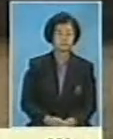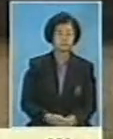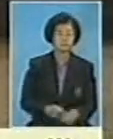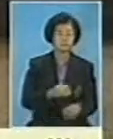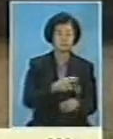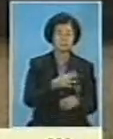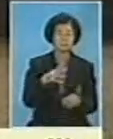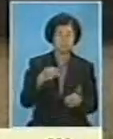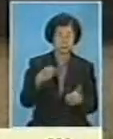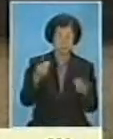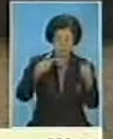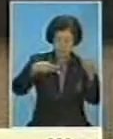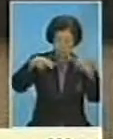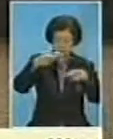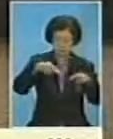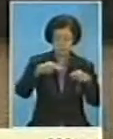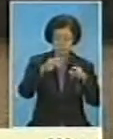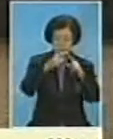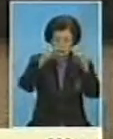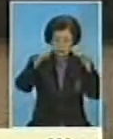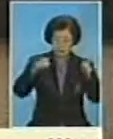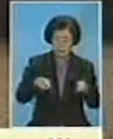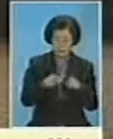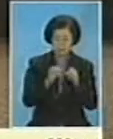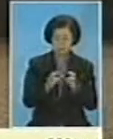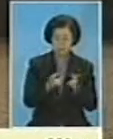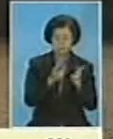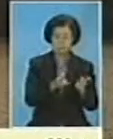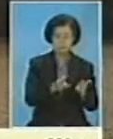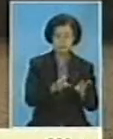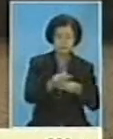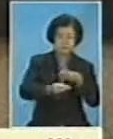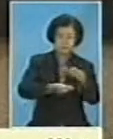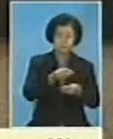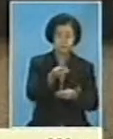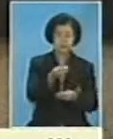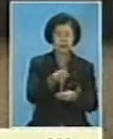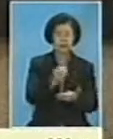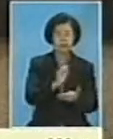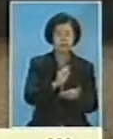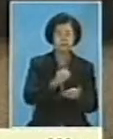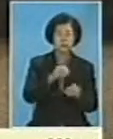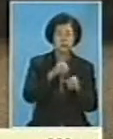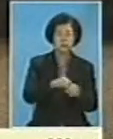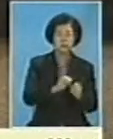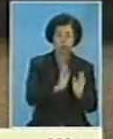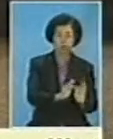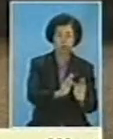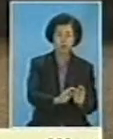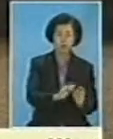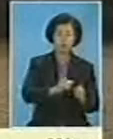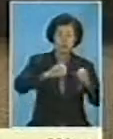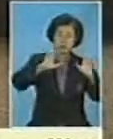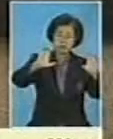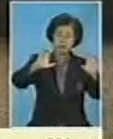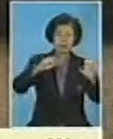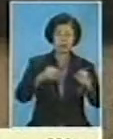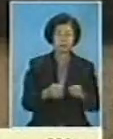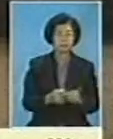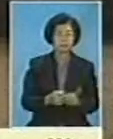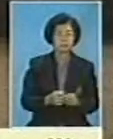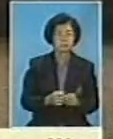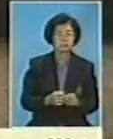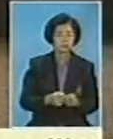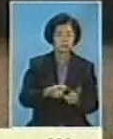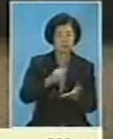และในการพิจารณากรอบยุทธศาสตร์การระบายข้าวในสต็อกของรัฐบาลด้วยเหตุที่ได้